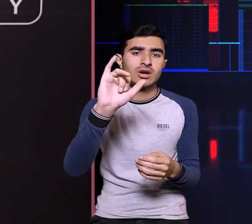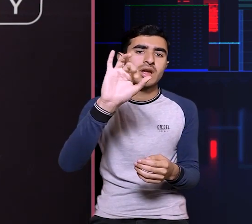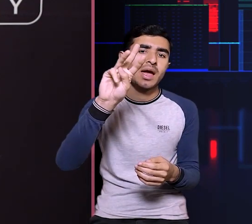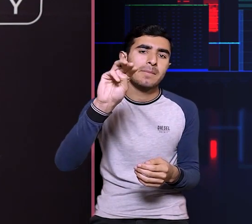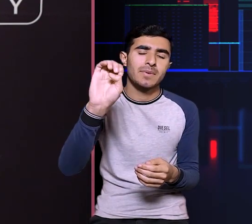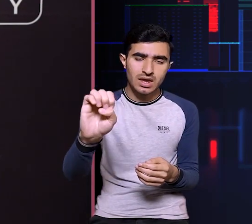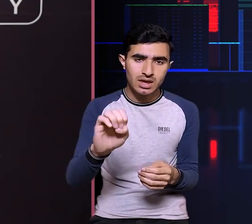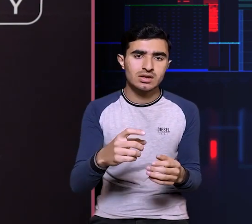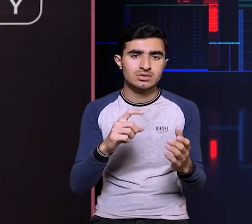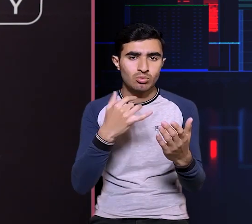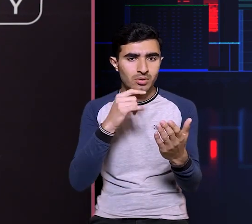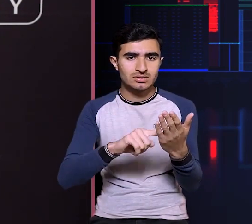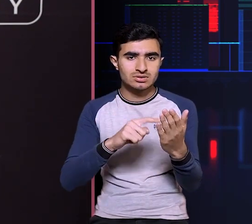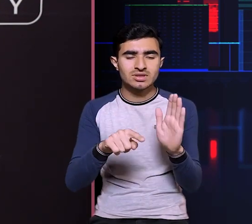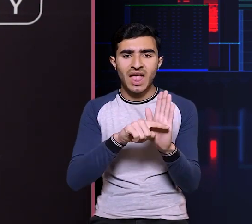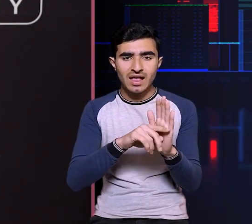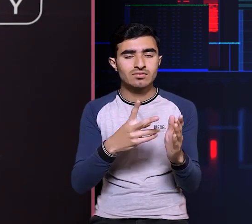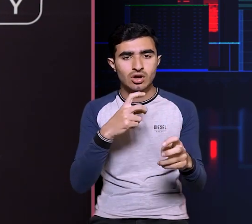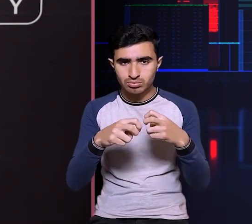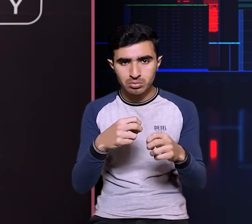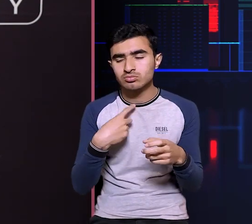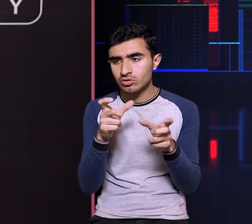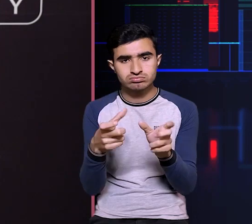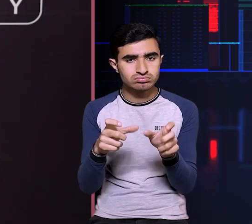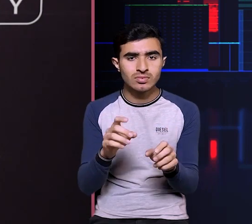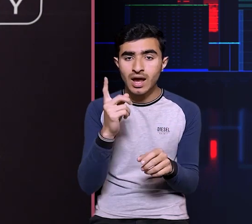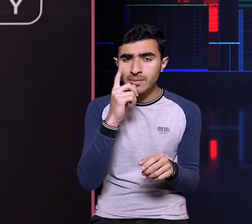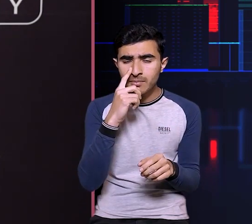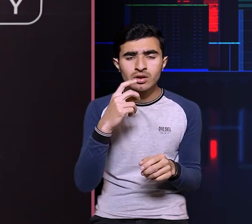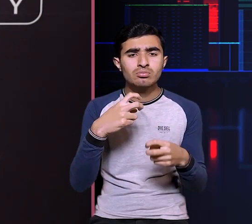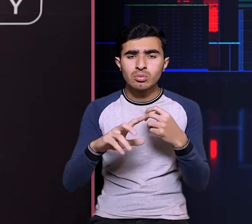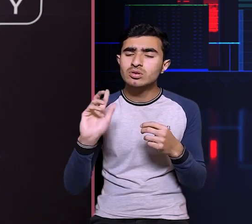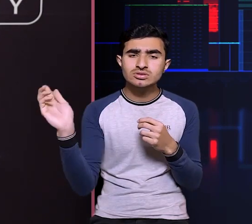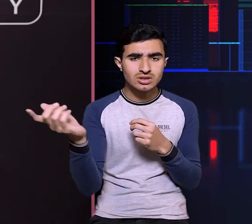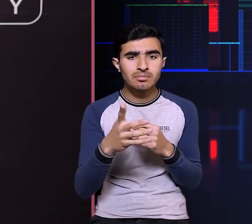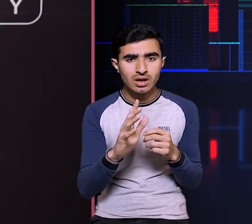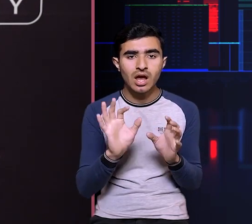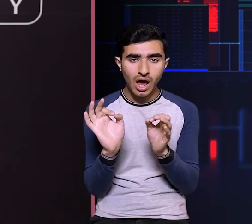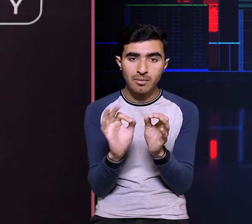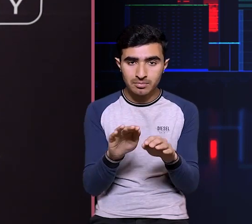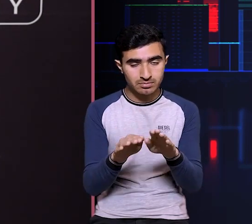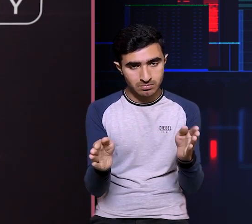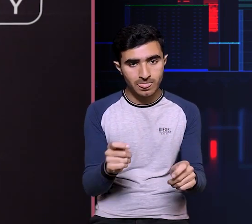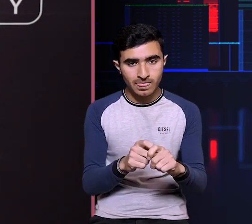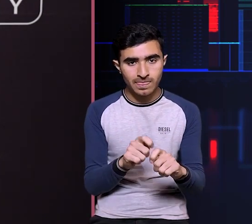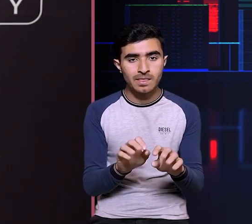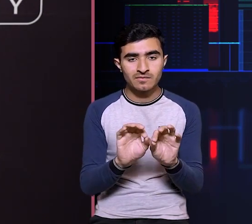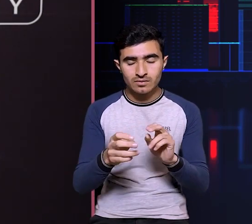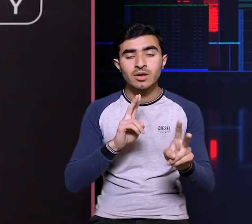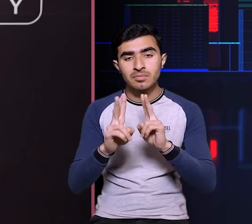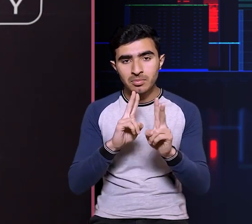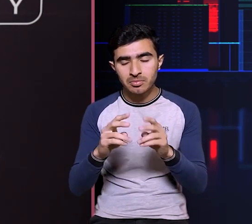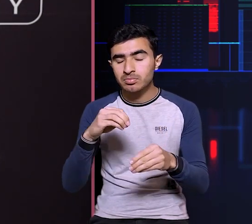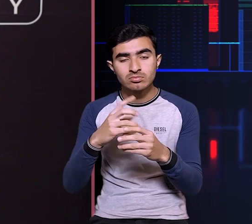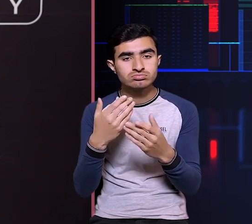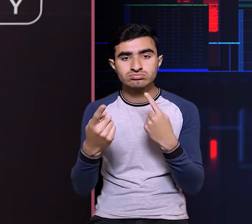प्रॉब्लम्स वुमेन फेस वी स्टार्ट we make a platform and then we talk about it and we want कि ये प्लेटफॉर्म फिर मीडिया में जाते